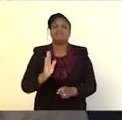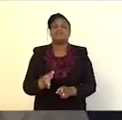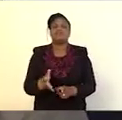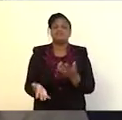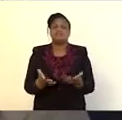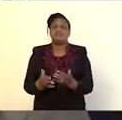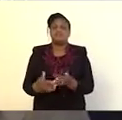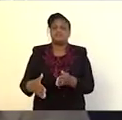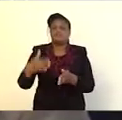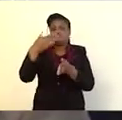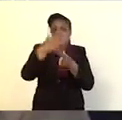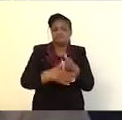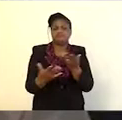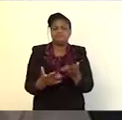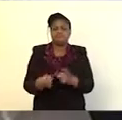kuti alimitwe.